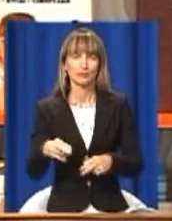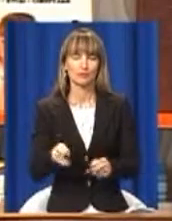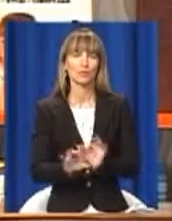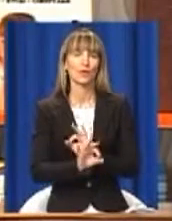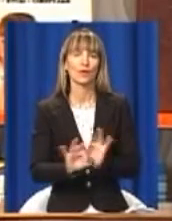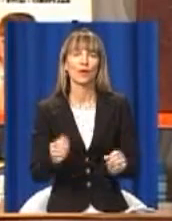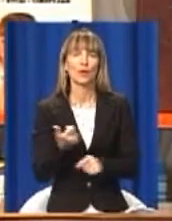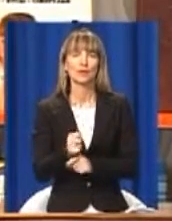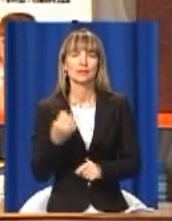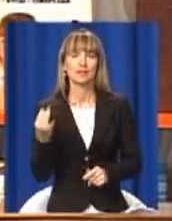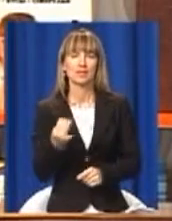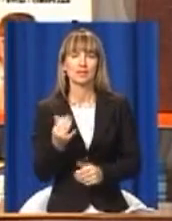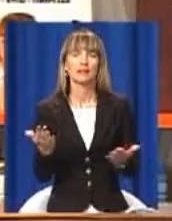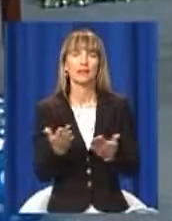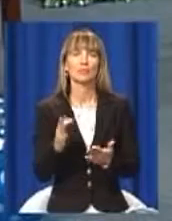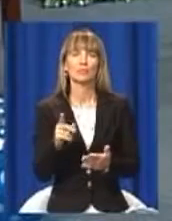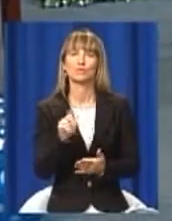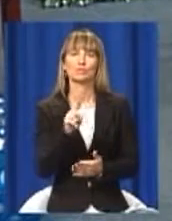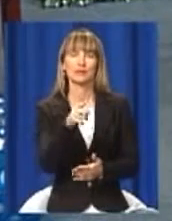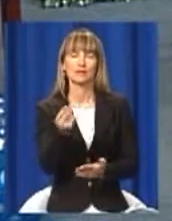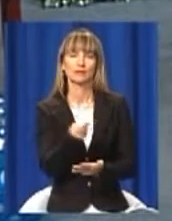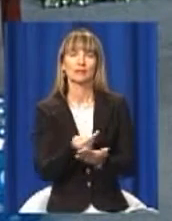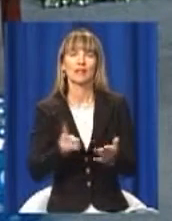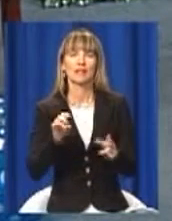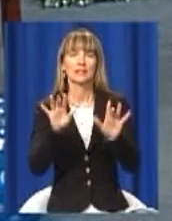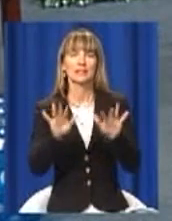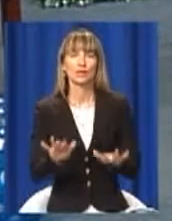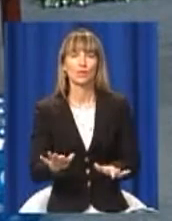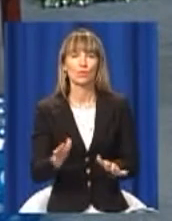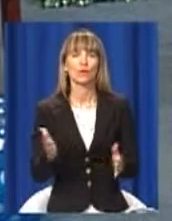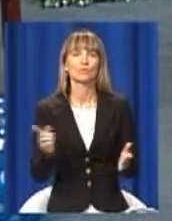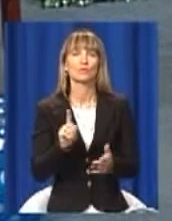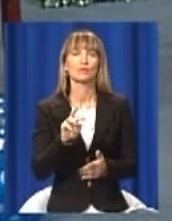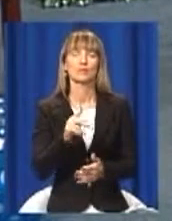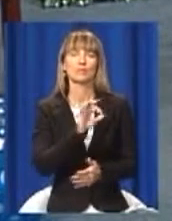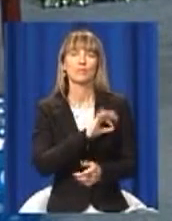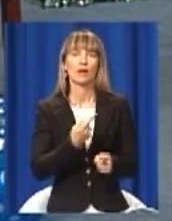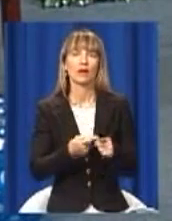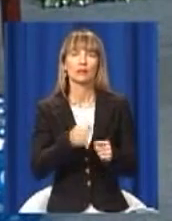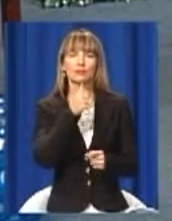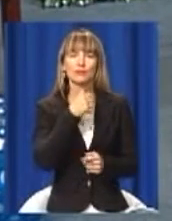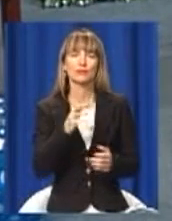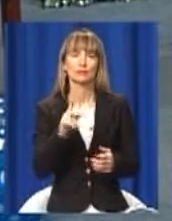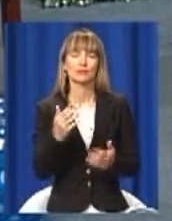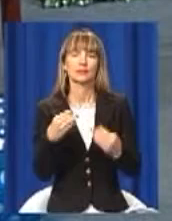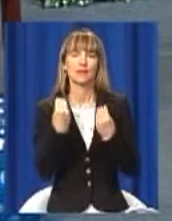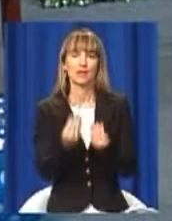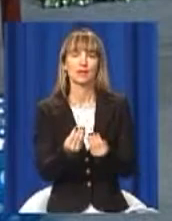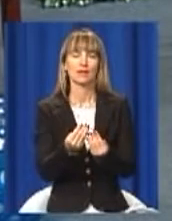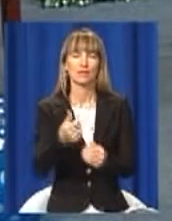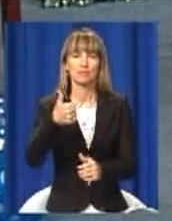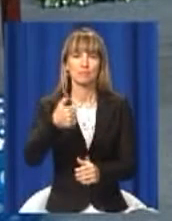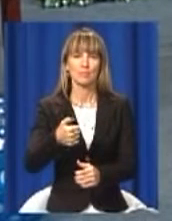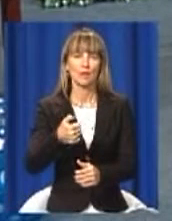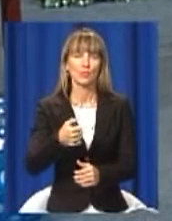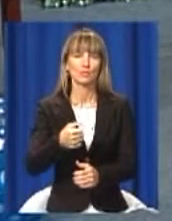Незвично, але дуже цікаво. Як би ти, що б ти намалювала на снігу, щоб ти якби взагалі застосувала цей метод, коли б я тобі зараз дала балончик, і ми з тобою пішли